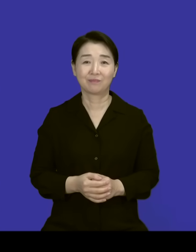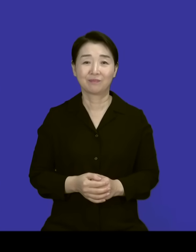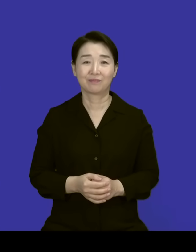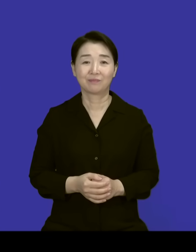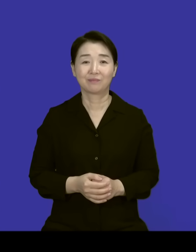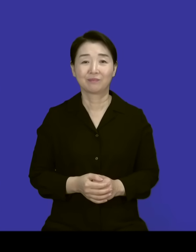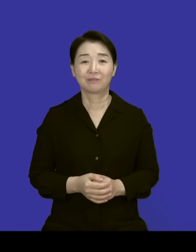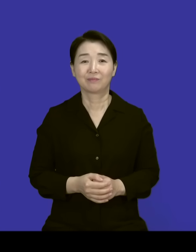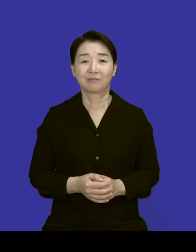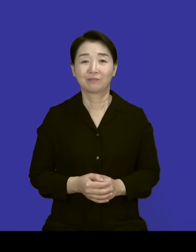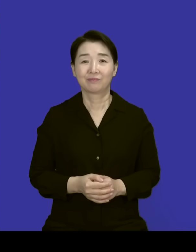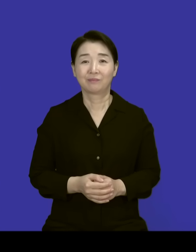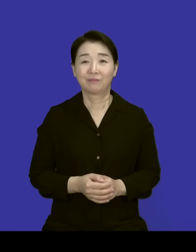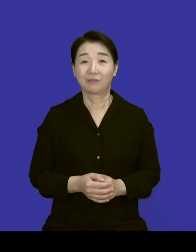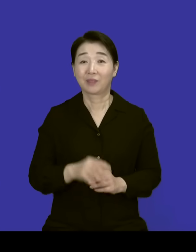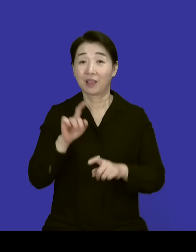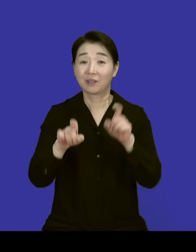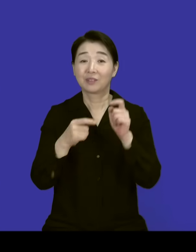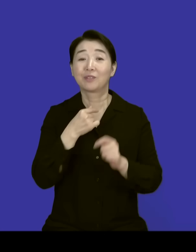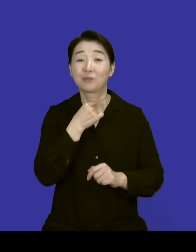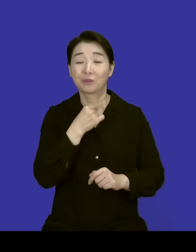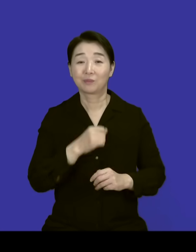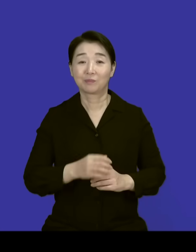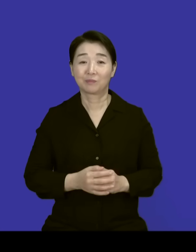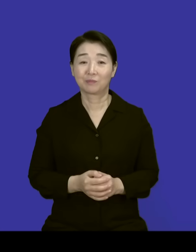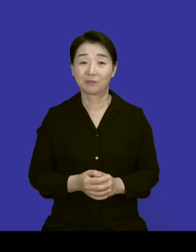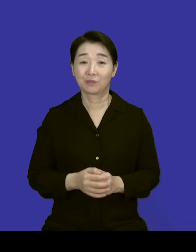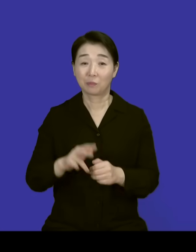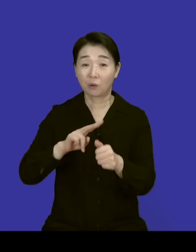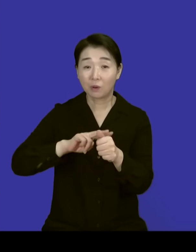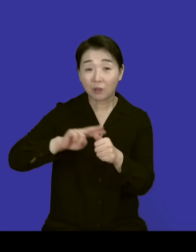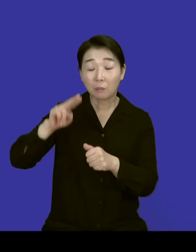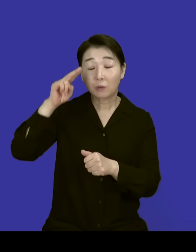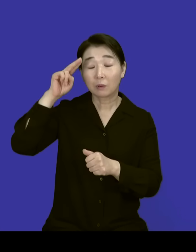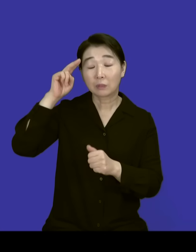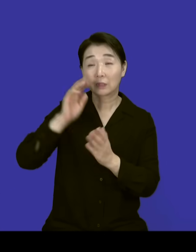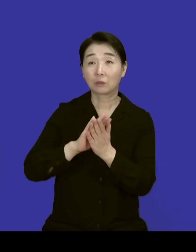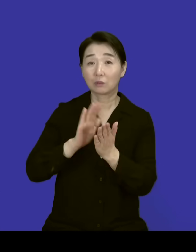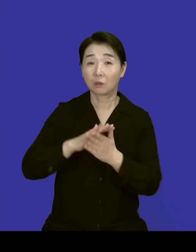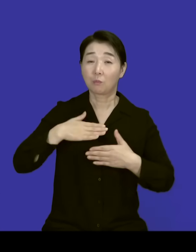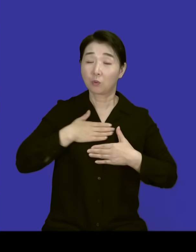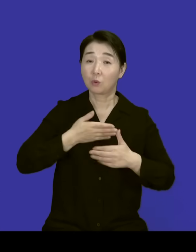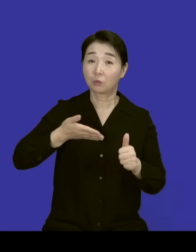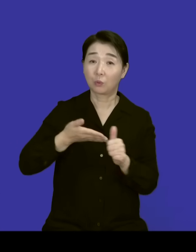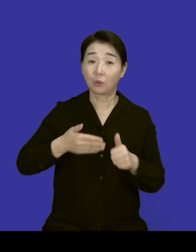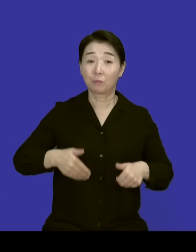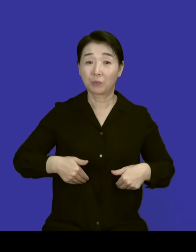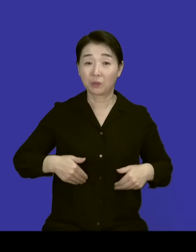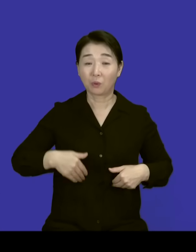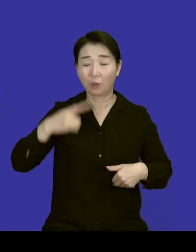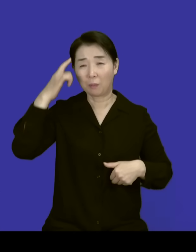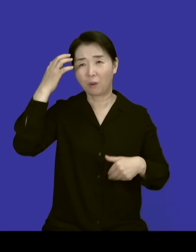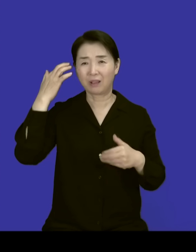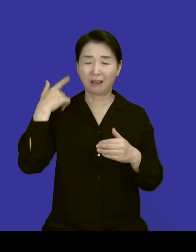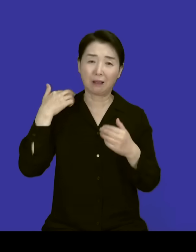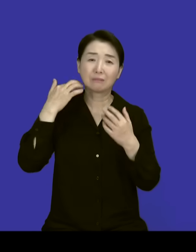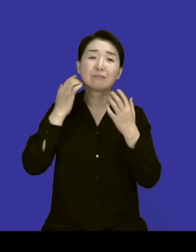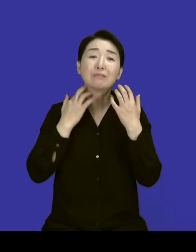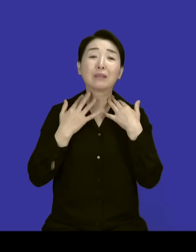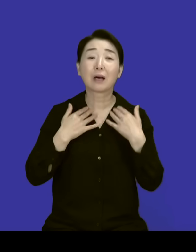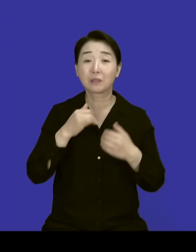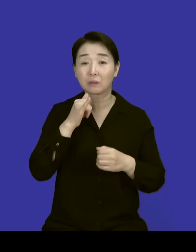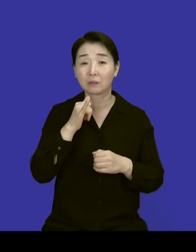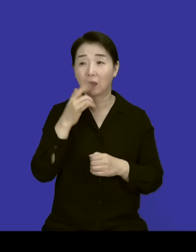저 이거를 실천해 보려고. 네, 해보세요. 머리를 깎게 되면 자동적으로 목욕도 시켜드려야 돼요. 머리카락이 다 흐르기 때문에. 진짜요? 예, 아버님